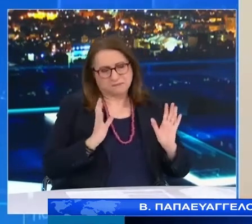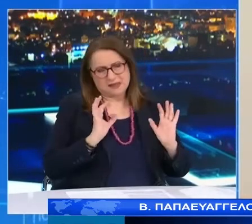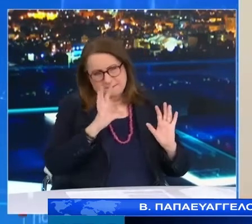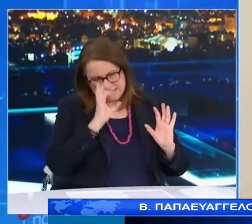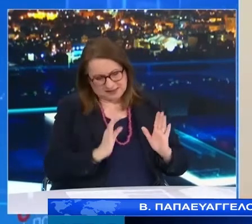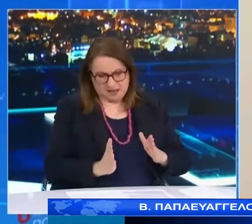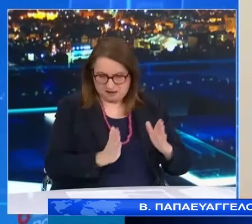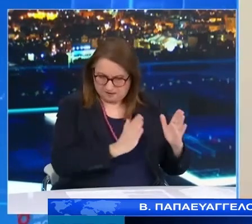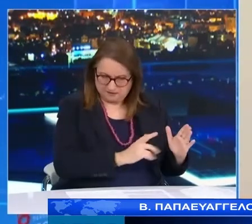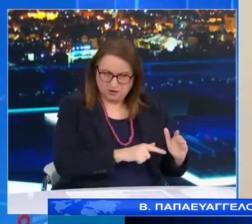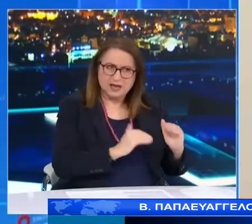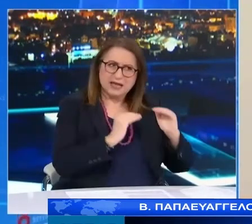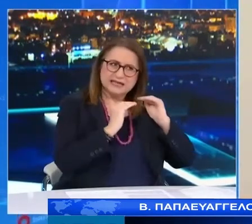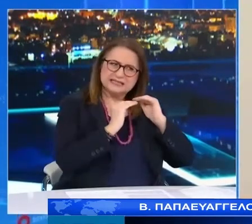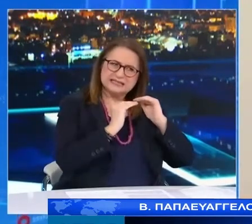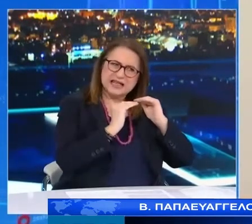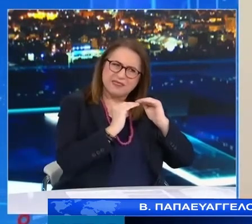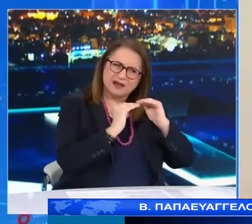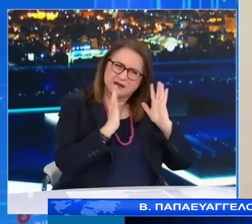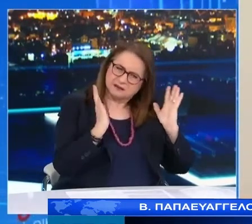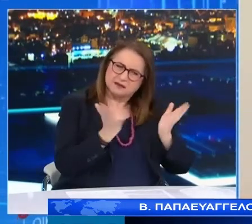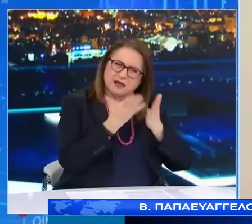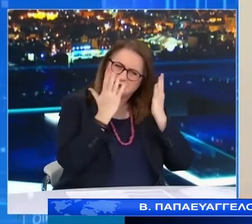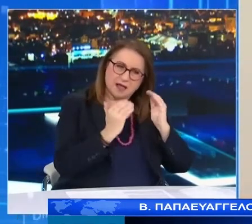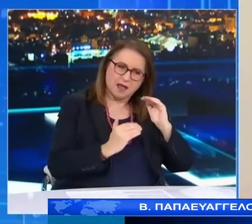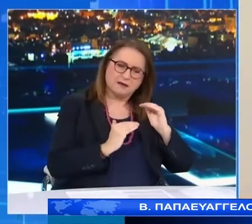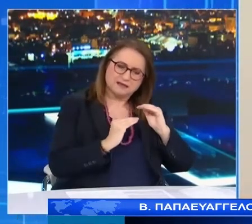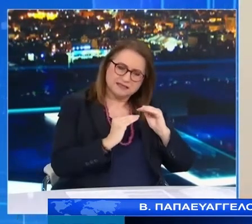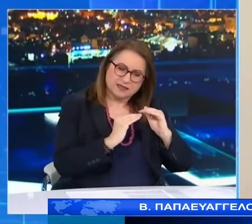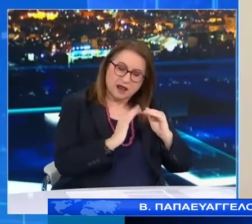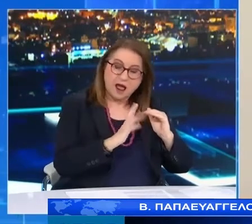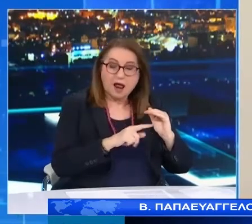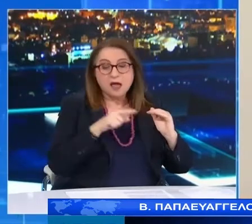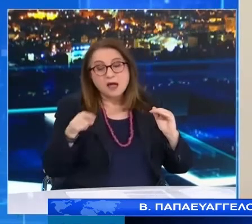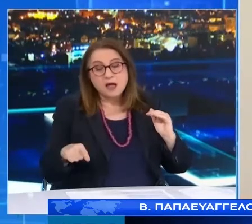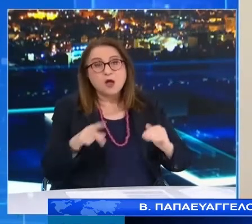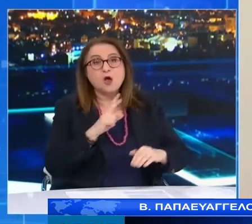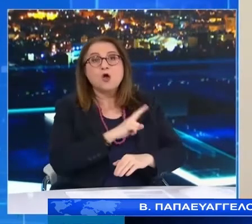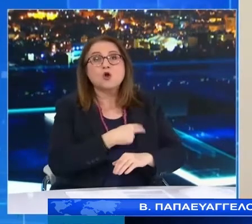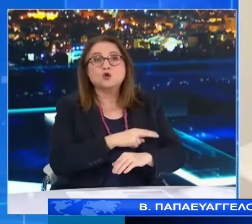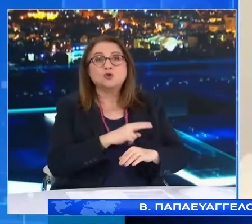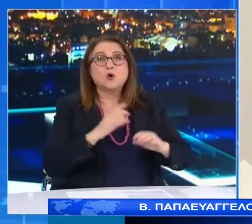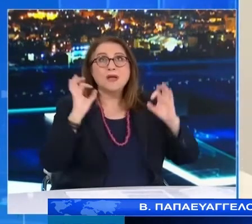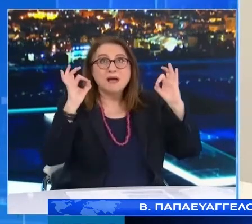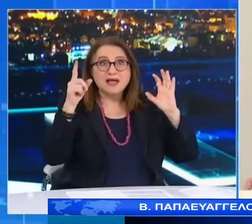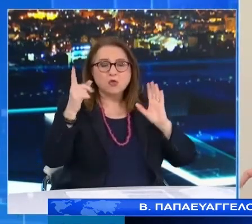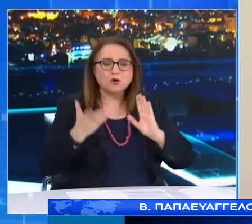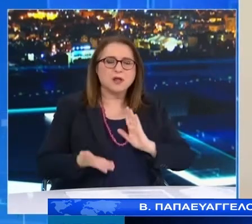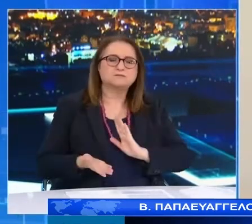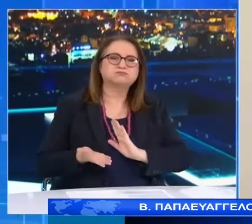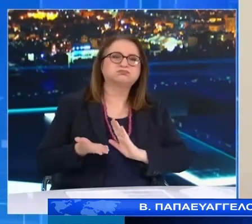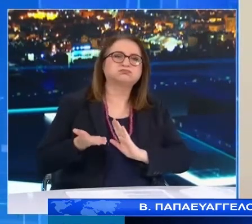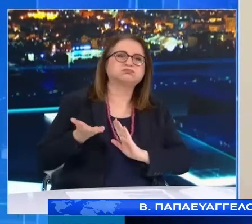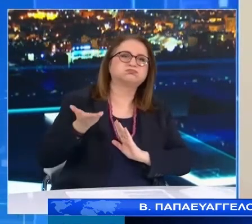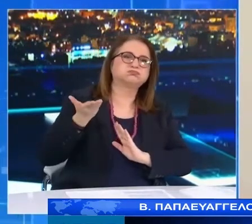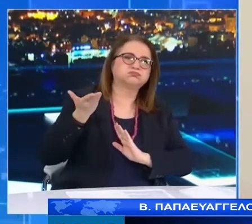νέων εισαγωγών σε απλές κλίνες στην Αττική και την Κρήτη, αυξητική είναι η τάση στα νοσοκομεία της Κεντρικής Μακεδονίας. Η